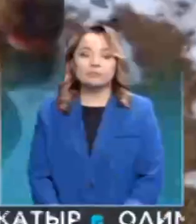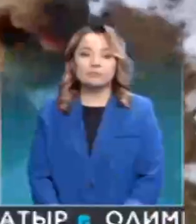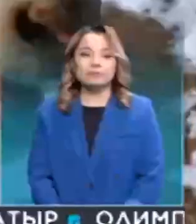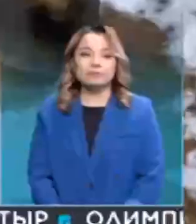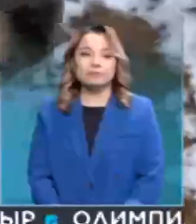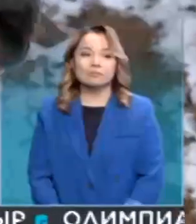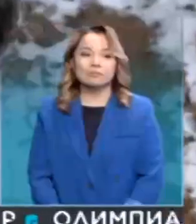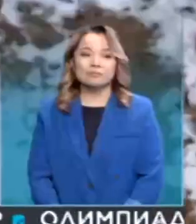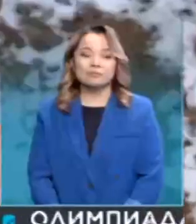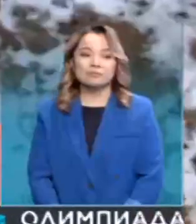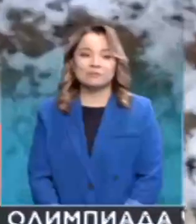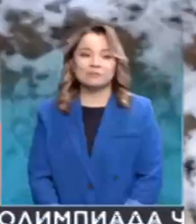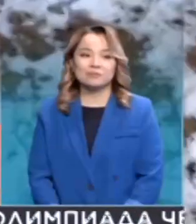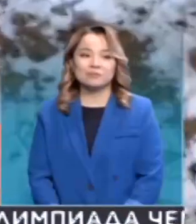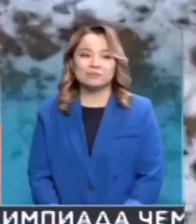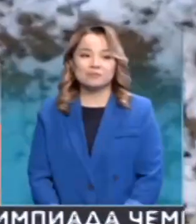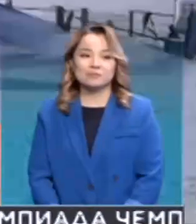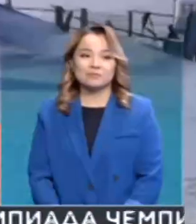жоқ.